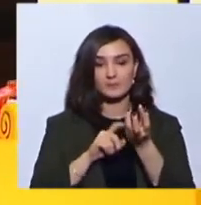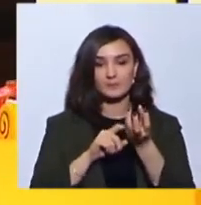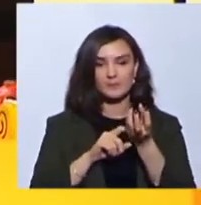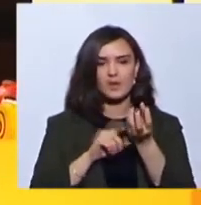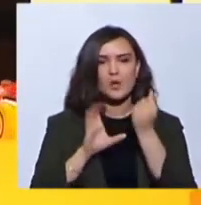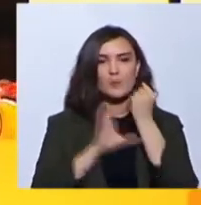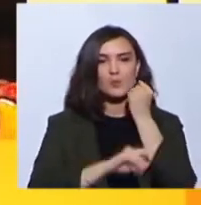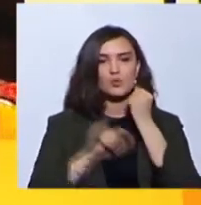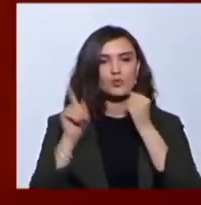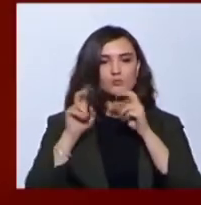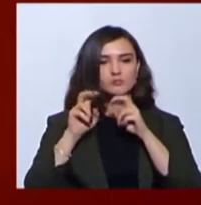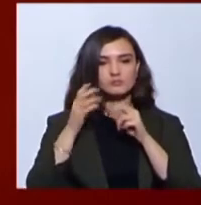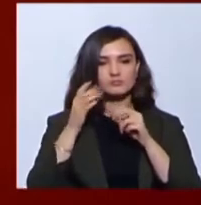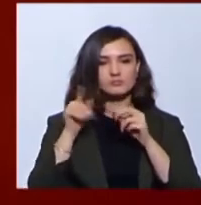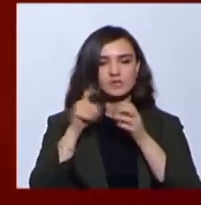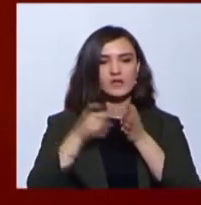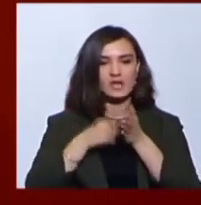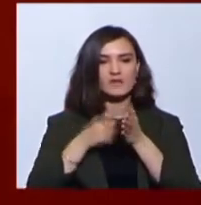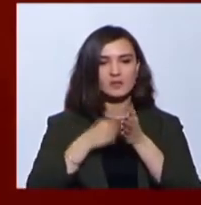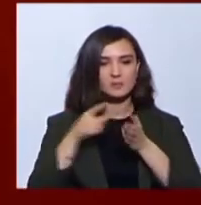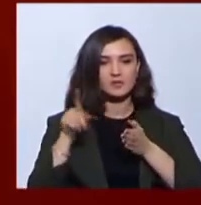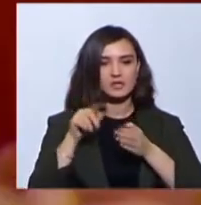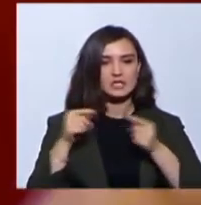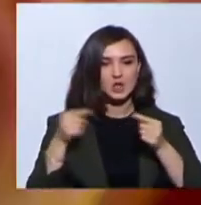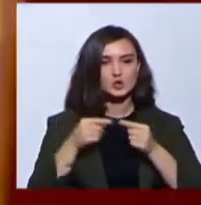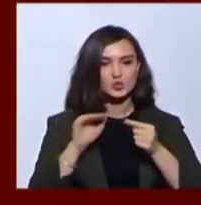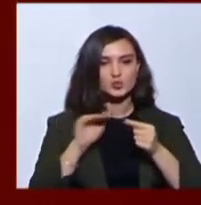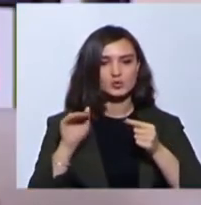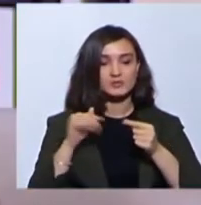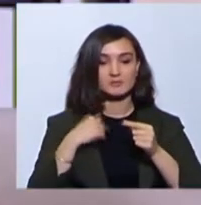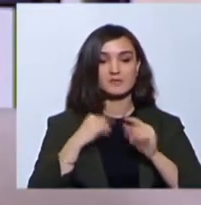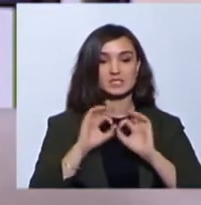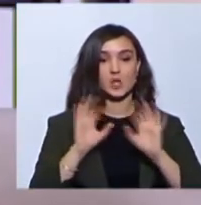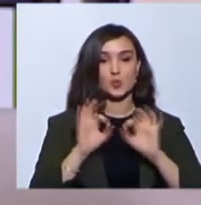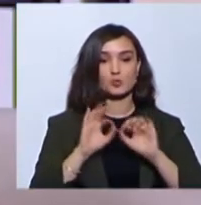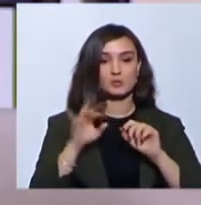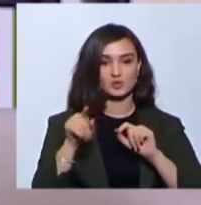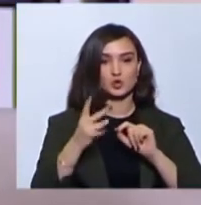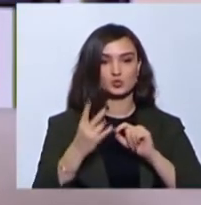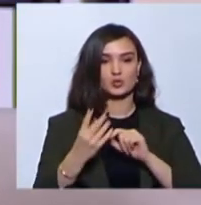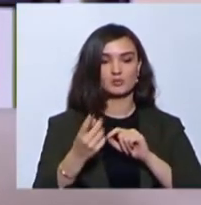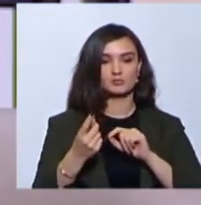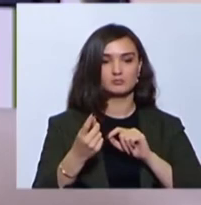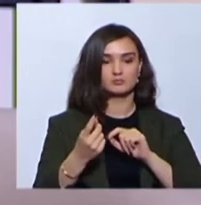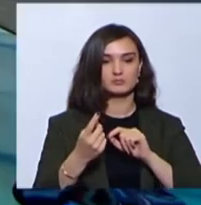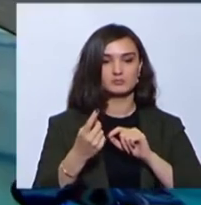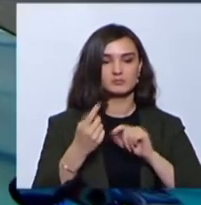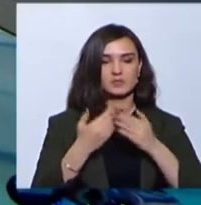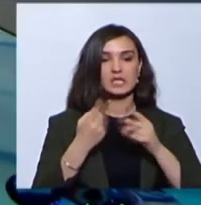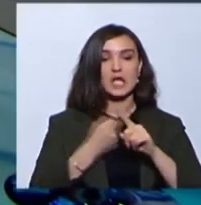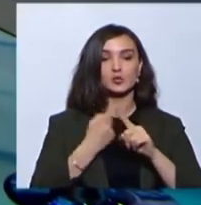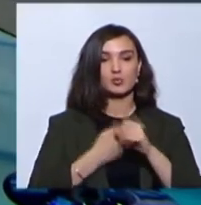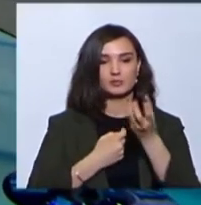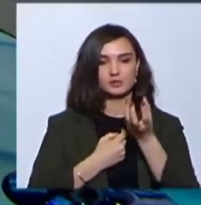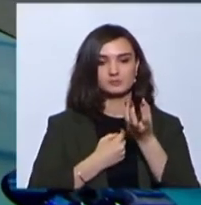უკანასკნელი კვლევები ადასტურებს, ნათი მართალი ახლა მე ვსაუბრობ, მაგრამ ეს ნიშნავს იმას, რომ თქვენც უნდა ჩამოვიყენოთ. ანუ მაგალითად კარტოფილის